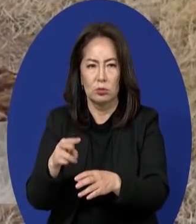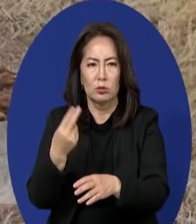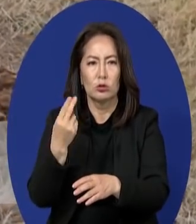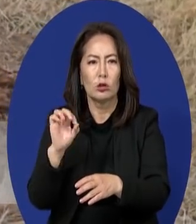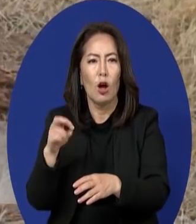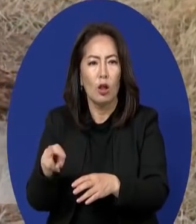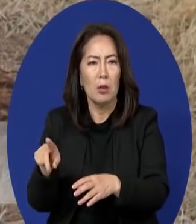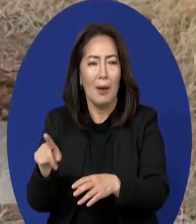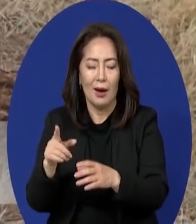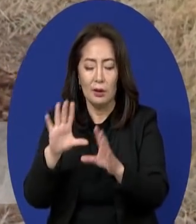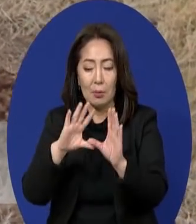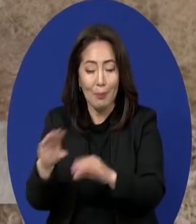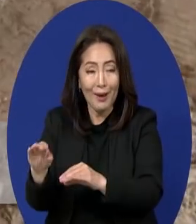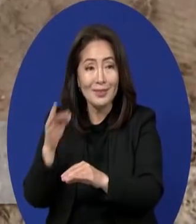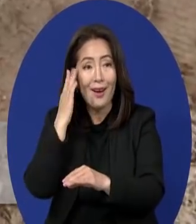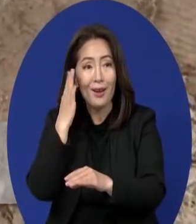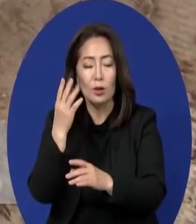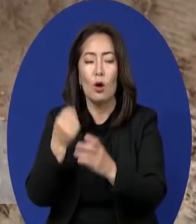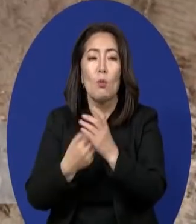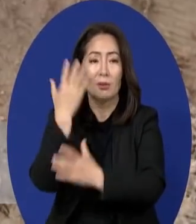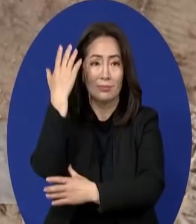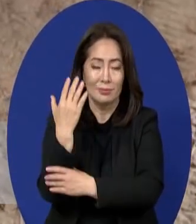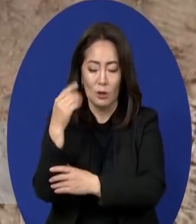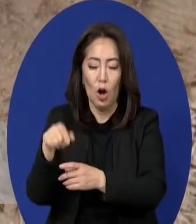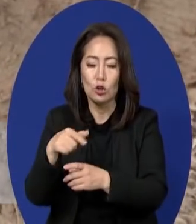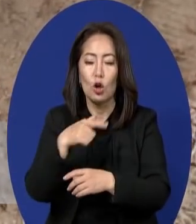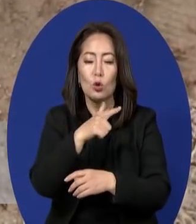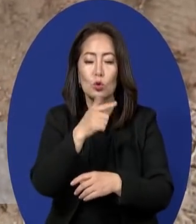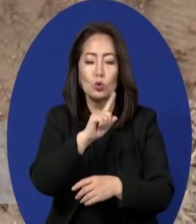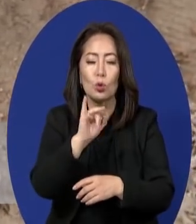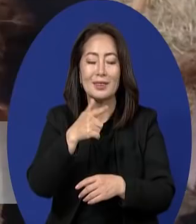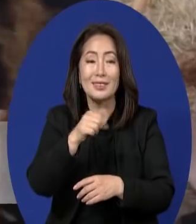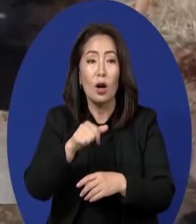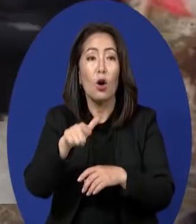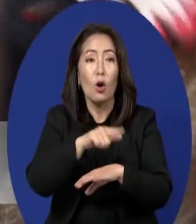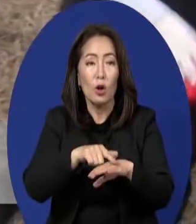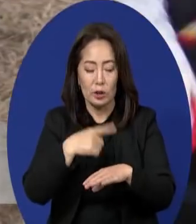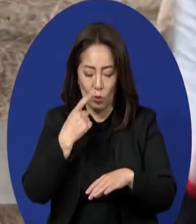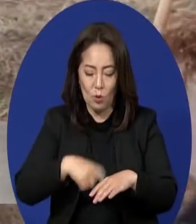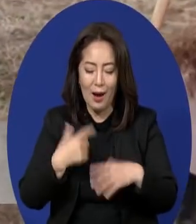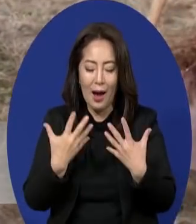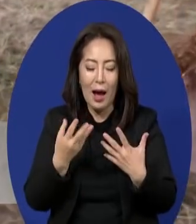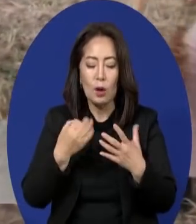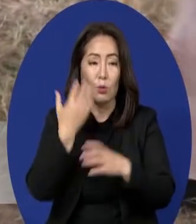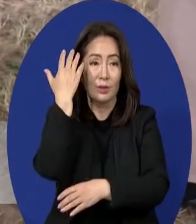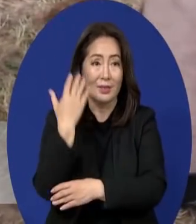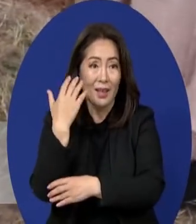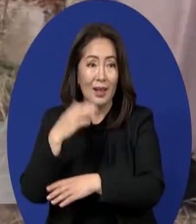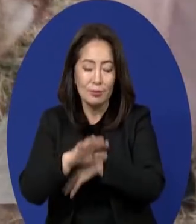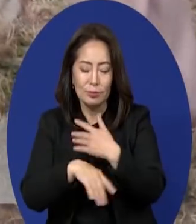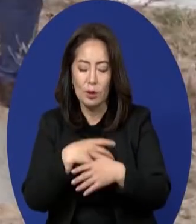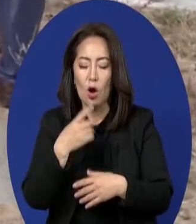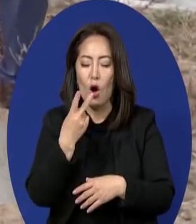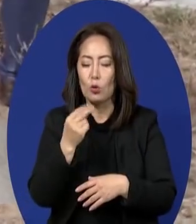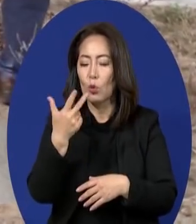арга зам нь мод тарих. Тиймээс зулцгийн голд 10 сая иргэн бүр жилд 10 мод тарьснаар 2032 он гэхэд 20 сая